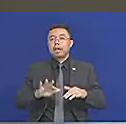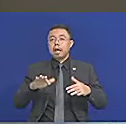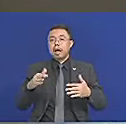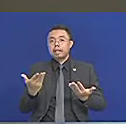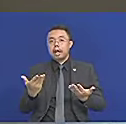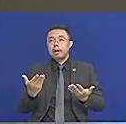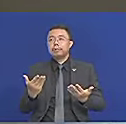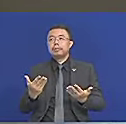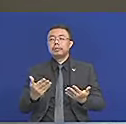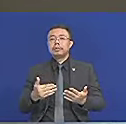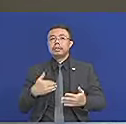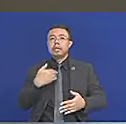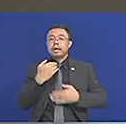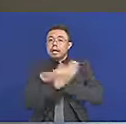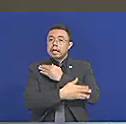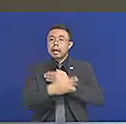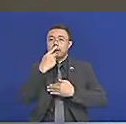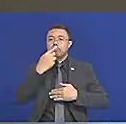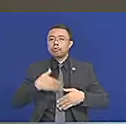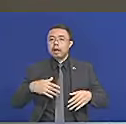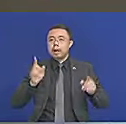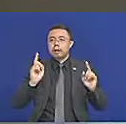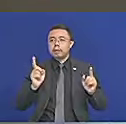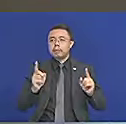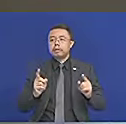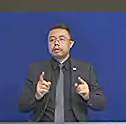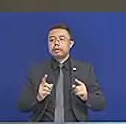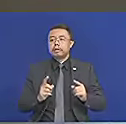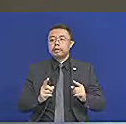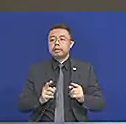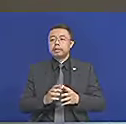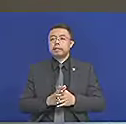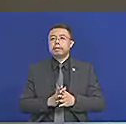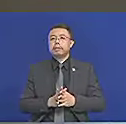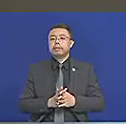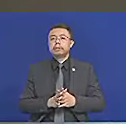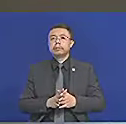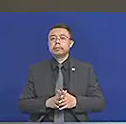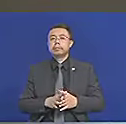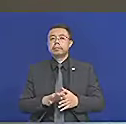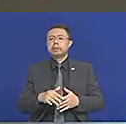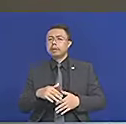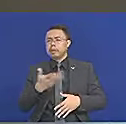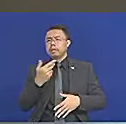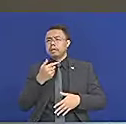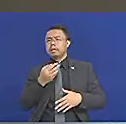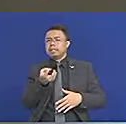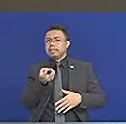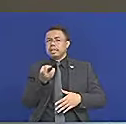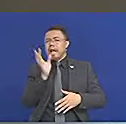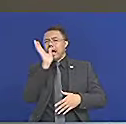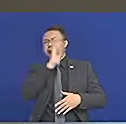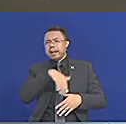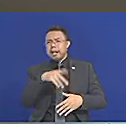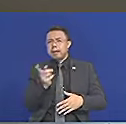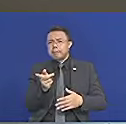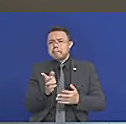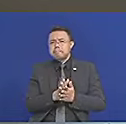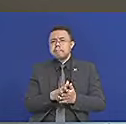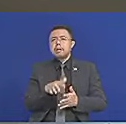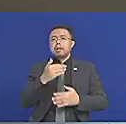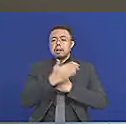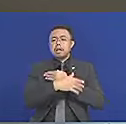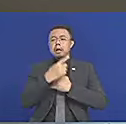atau negara-negara yang beragama. Ironis sekali, saudara, negara-negara yang katanya